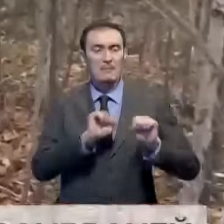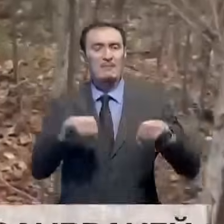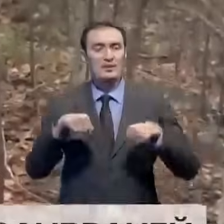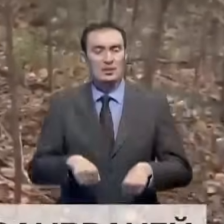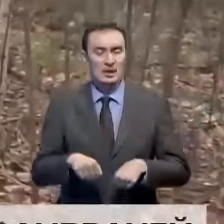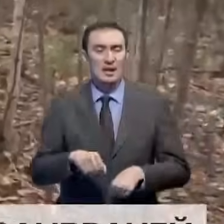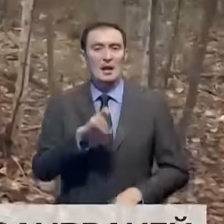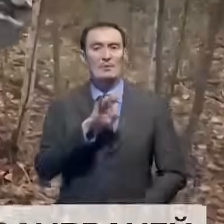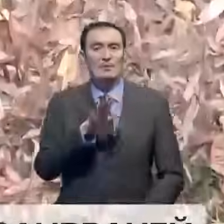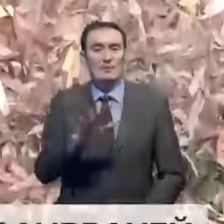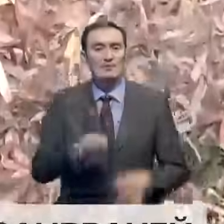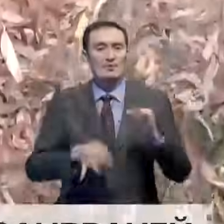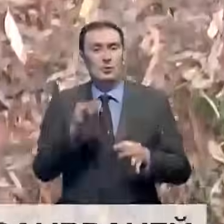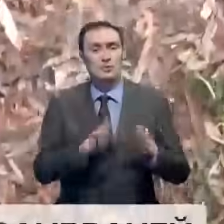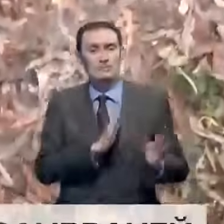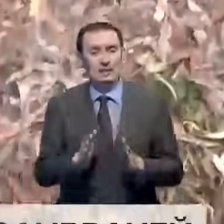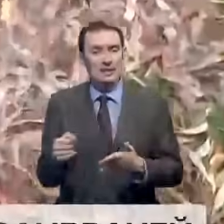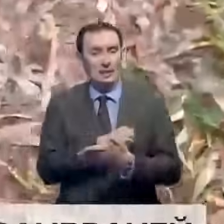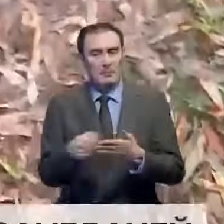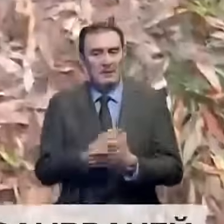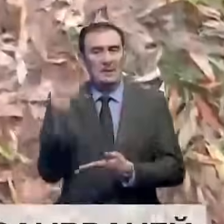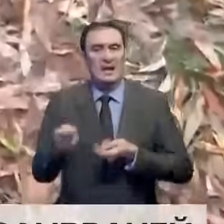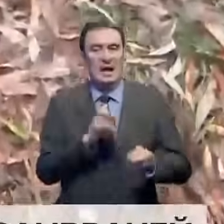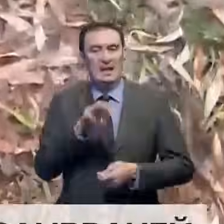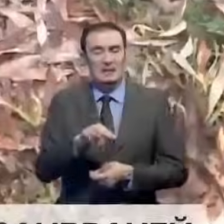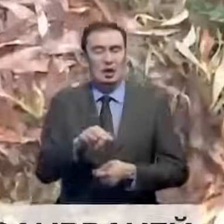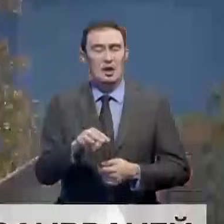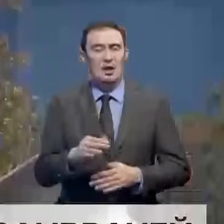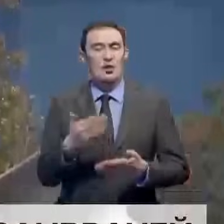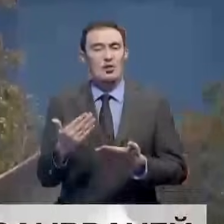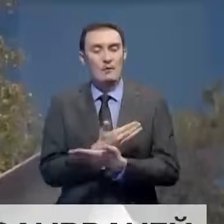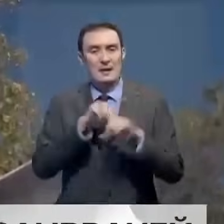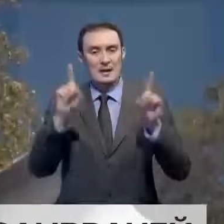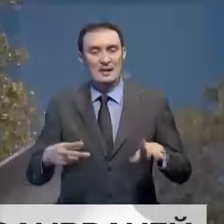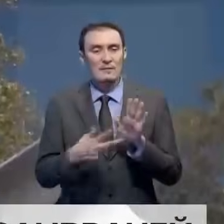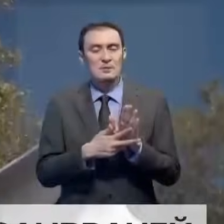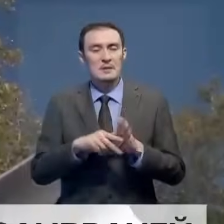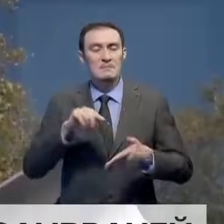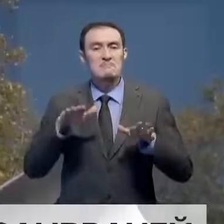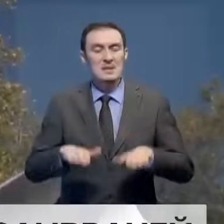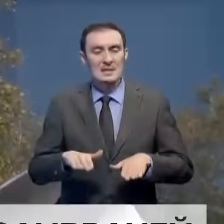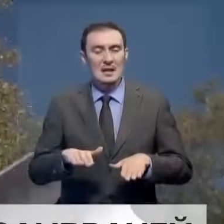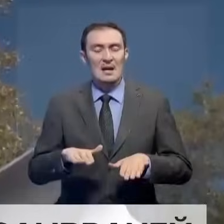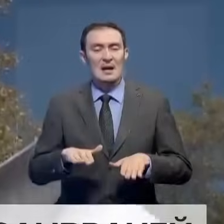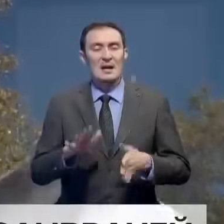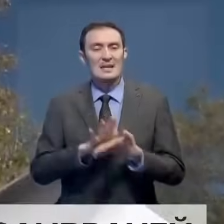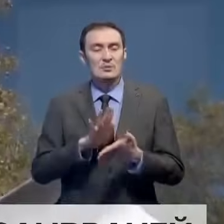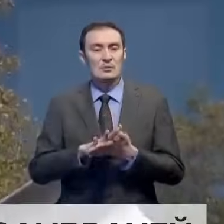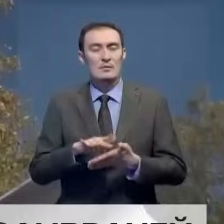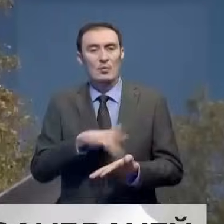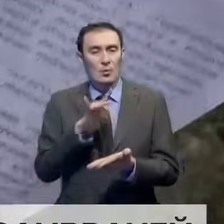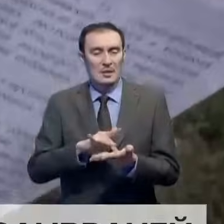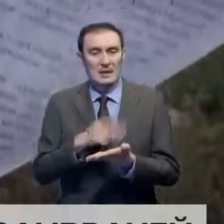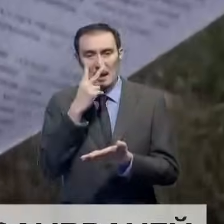правозащитник Алексей Башков в судебном порядке добился от Акимата создания новых карт 8 точек радиационного загрязнения города